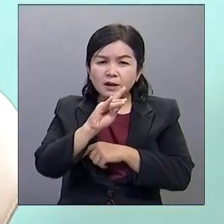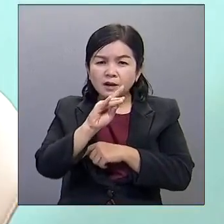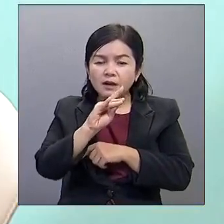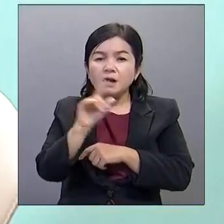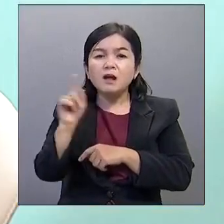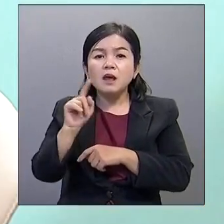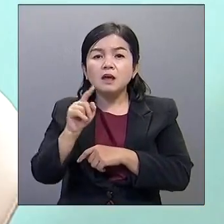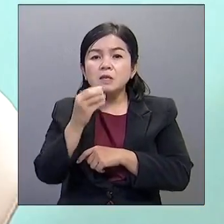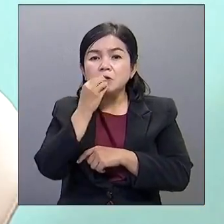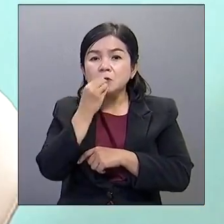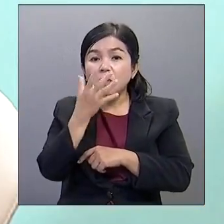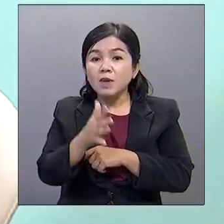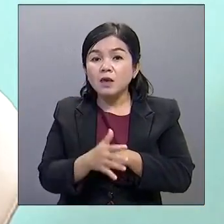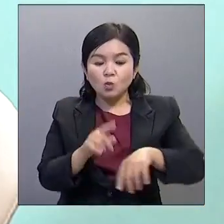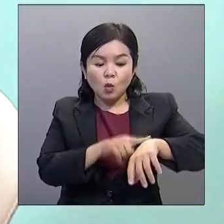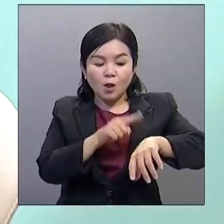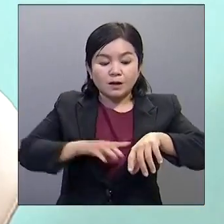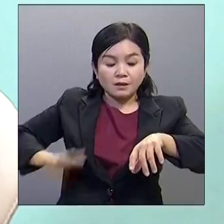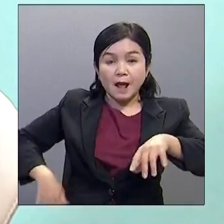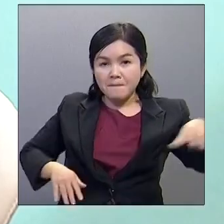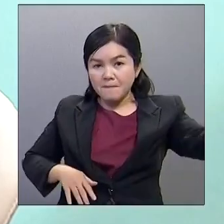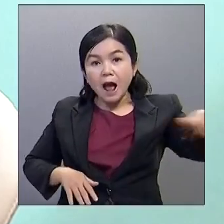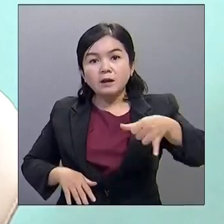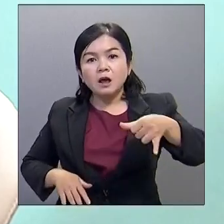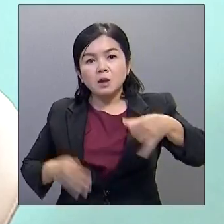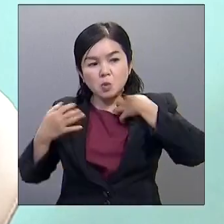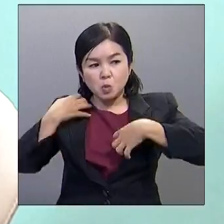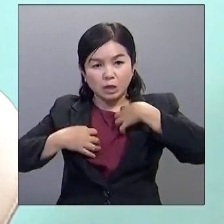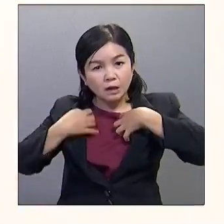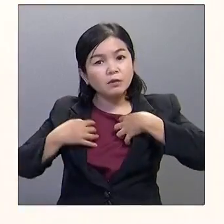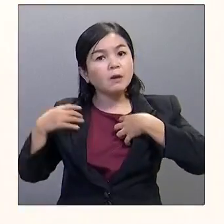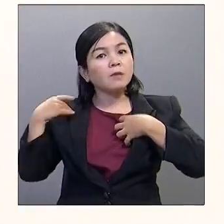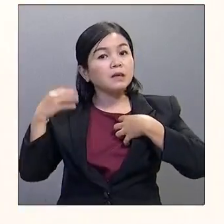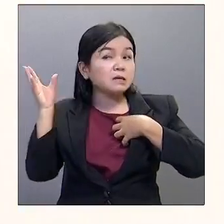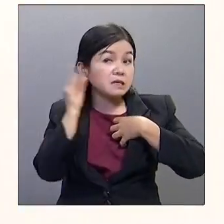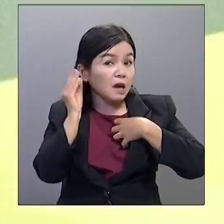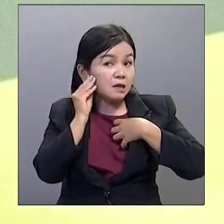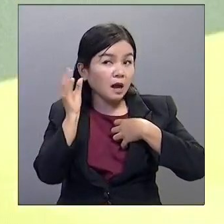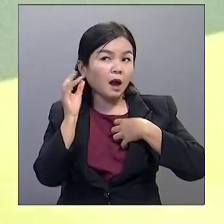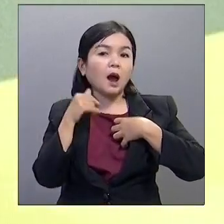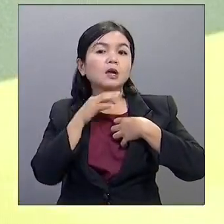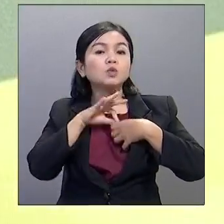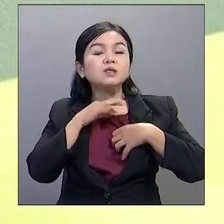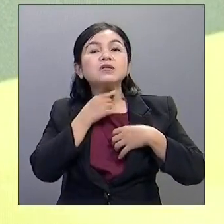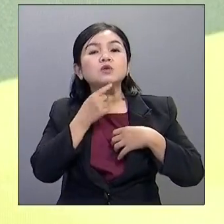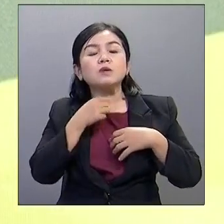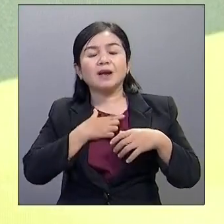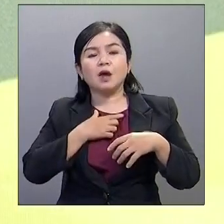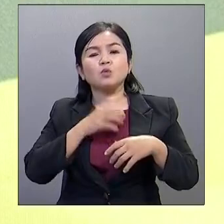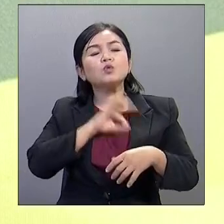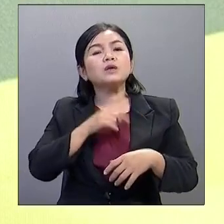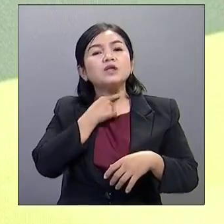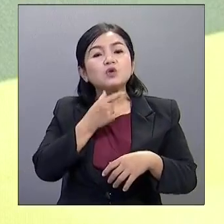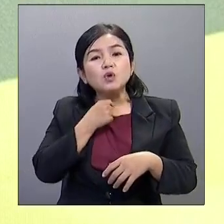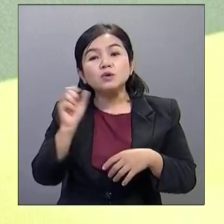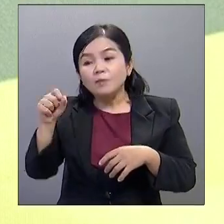เหมือนแบบไม่ได้กินหรือพี่ต๊อบมาช้ามาแล้วนะเริ่มวอยวายแล้ว ฟังจากเสียงไง ใช่อาจจะหิวแหละก็เหมือนเราเวลาเราหิวเราก็พยายามห